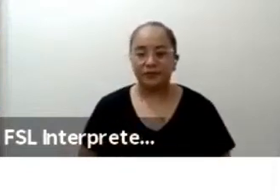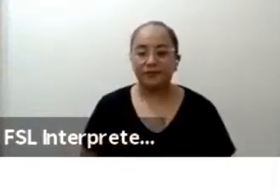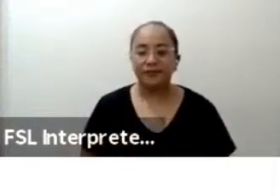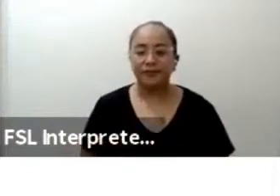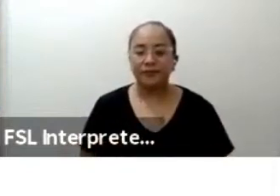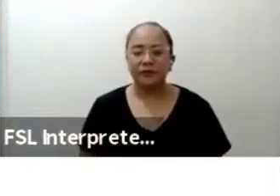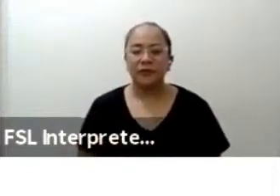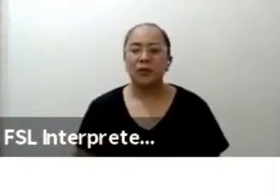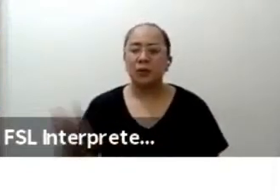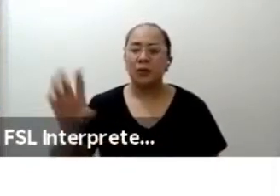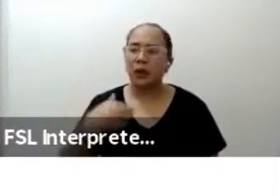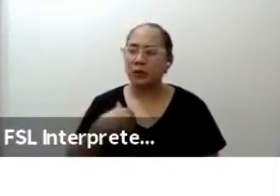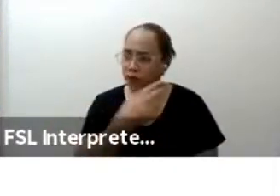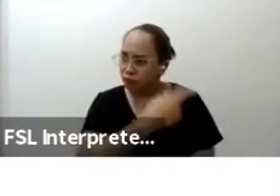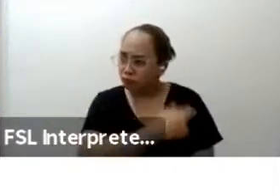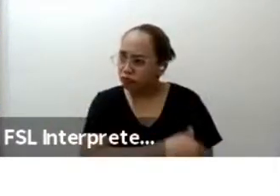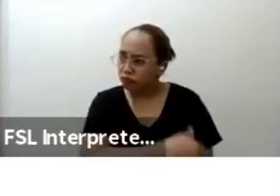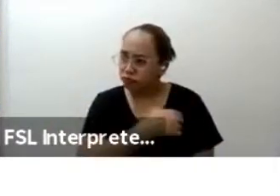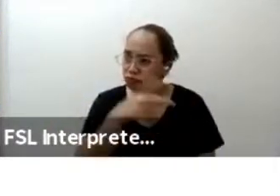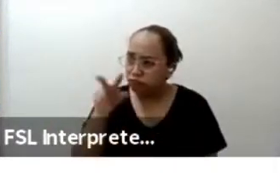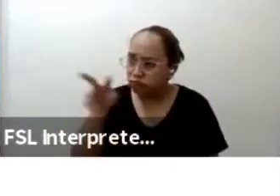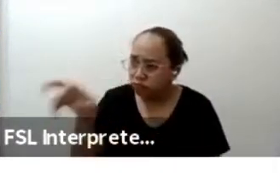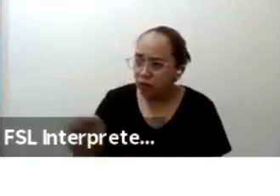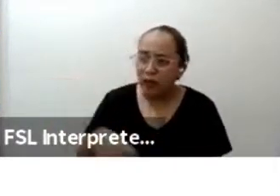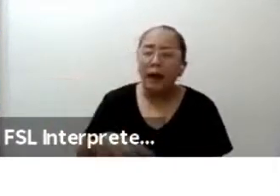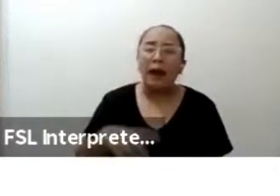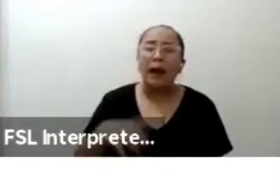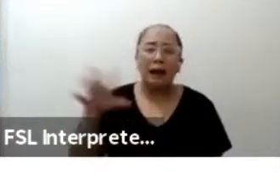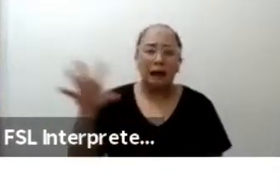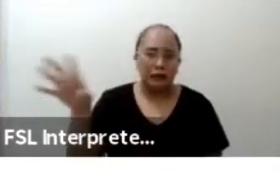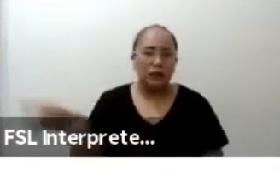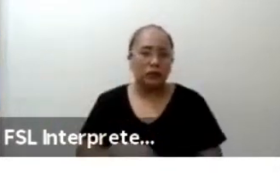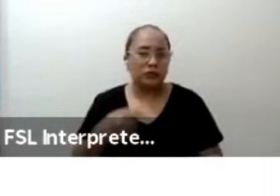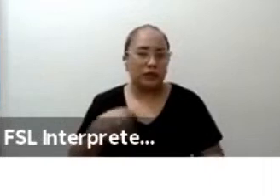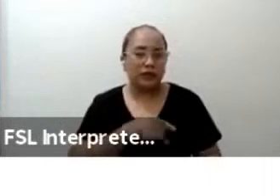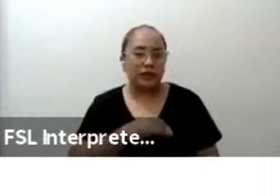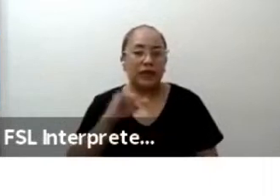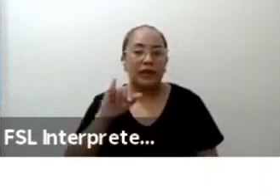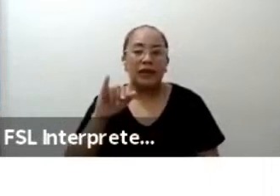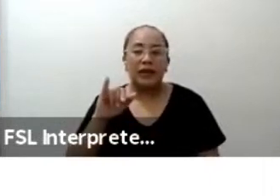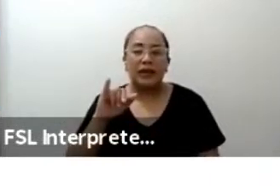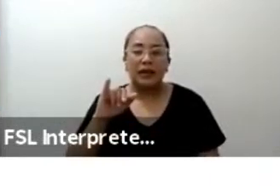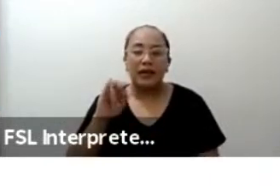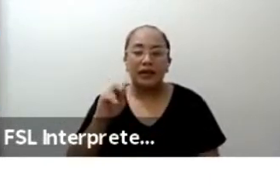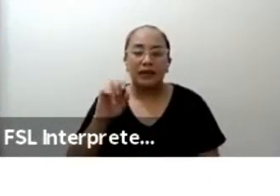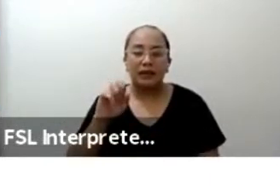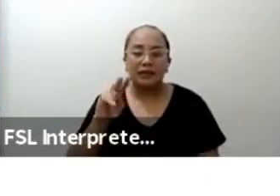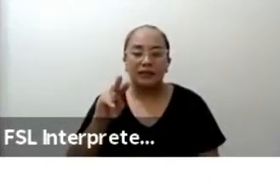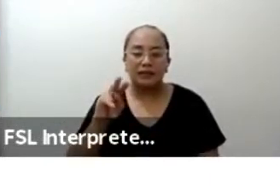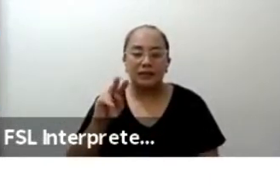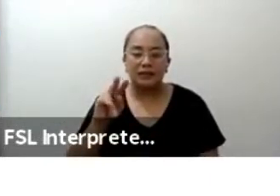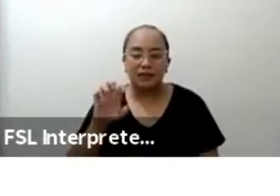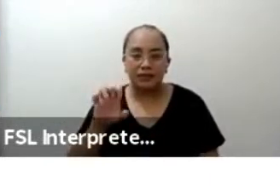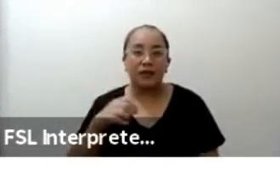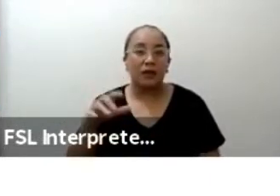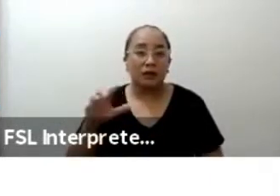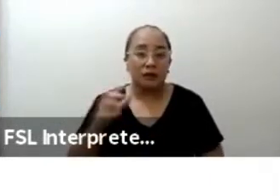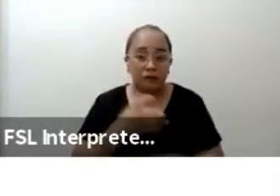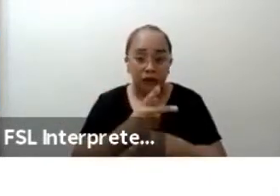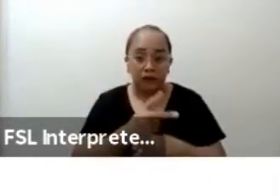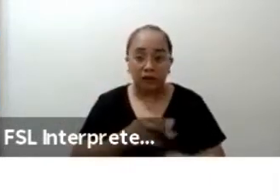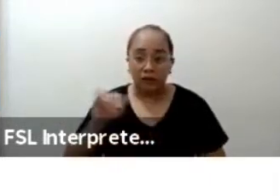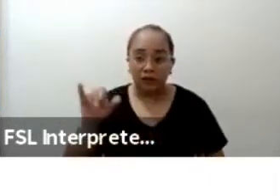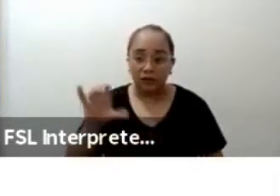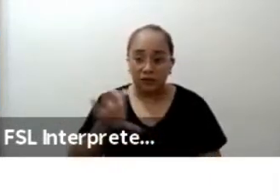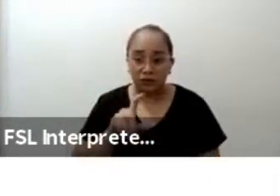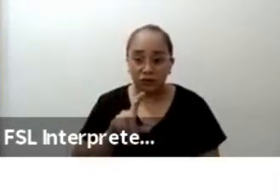nakalagay dyan yung mga ospital? Pwede natin isasama yung ospital dito sa inpatient care, mga ospital. Okay? And mga health